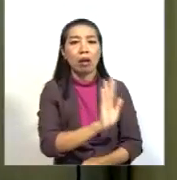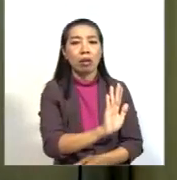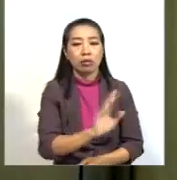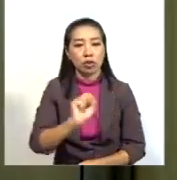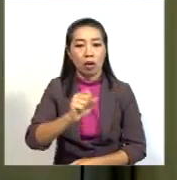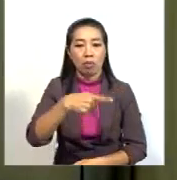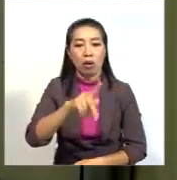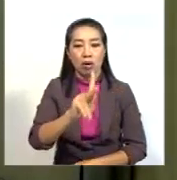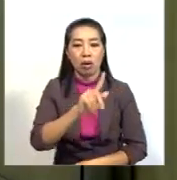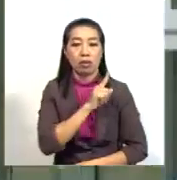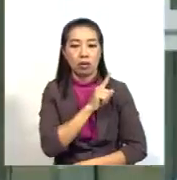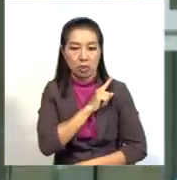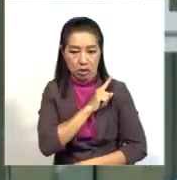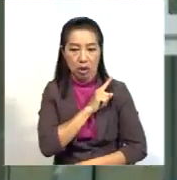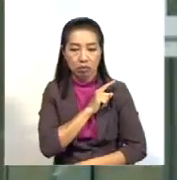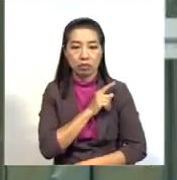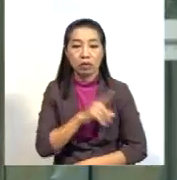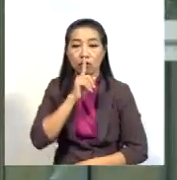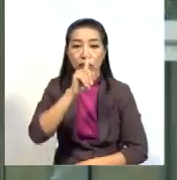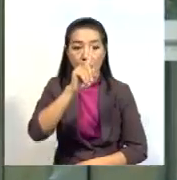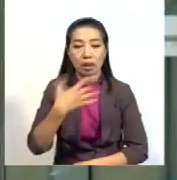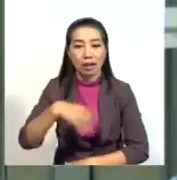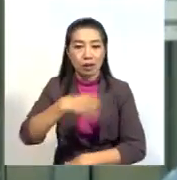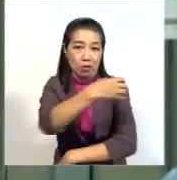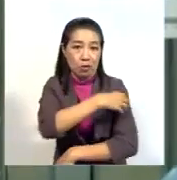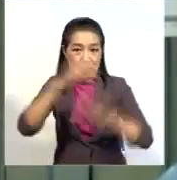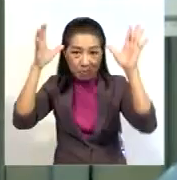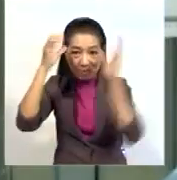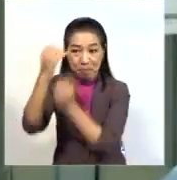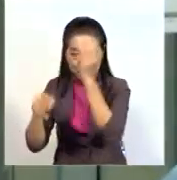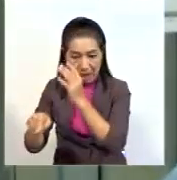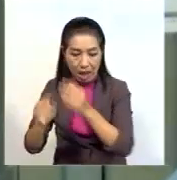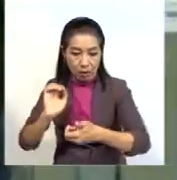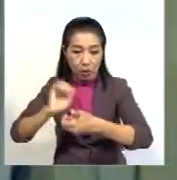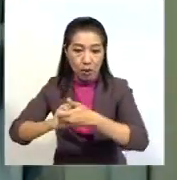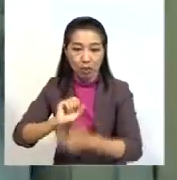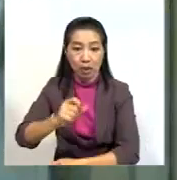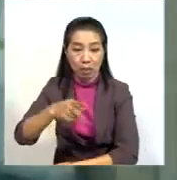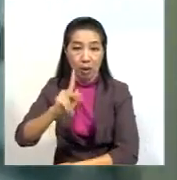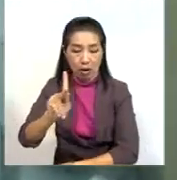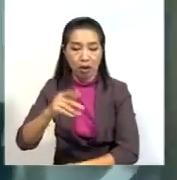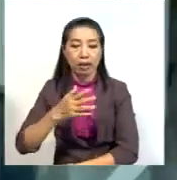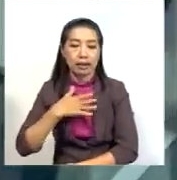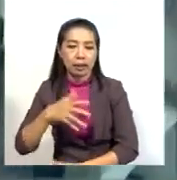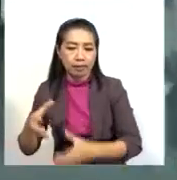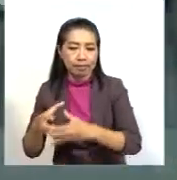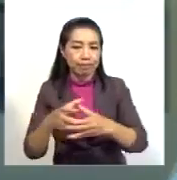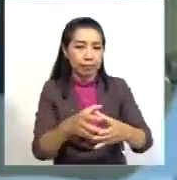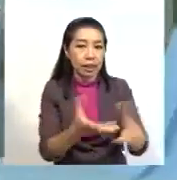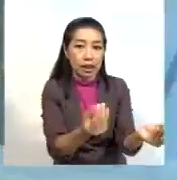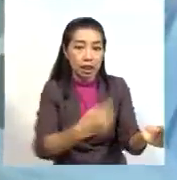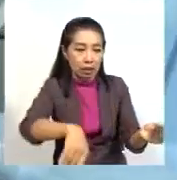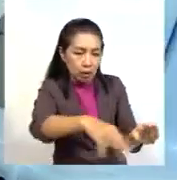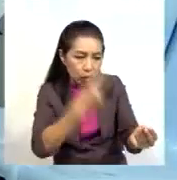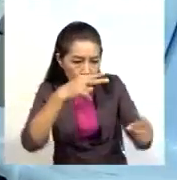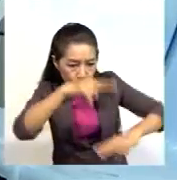ป็นเจ้าภาพดำเนินการตามกฎหมายร่วมกับกรมป่าไม้กรมป่าไม้จึงนำเจ้าหน้าที่เข้าตรวจสอบและตรวจยึดพื้นที่อาคารสิ่งปลูกสร้างและอุป